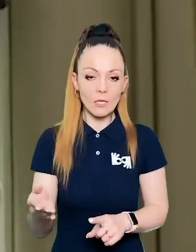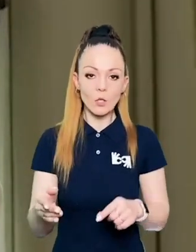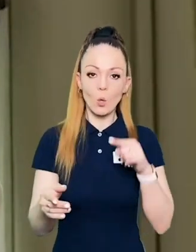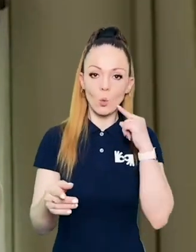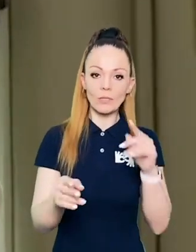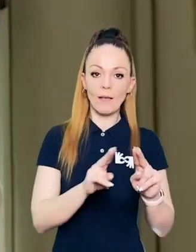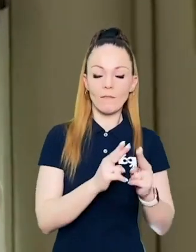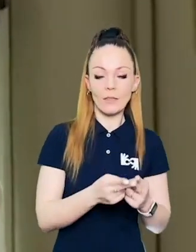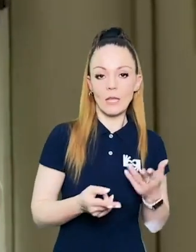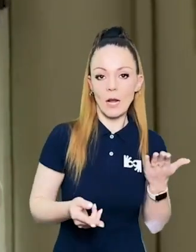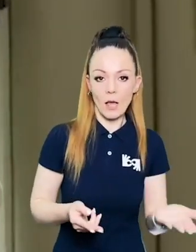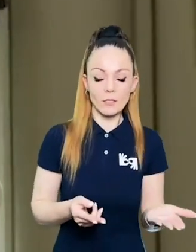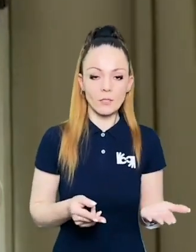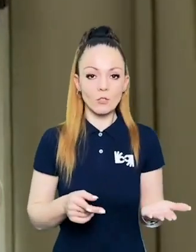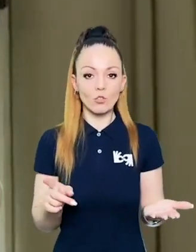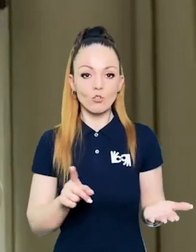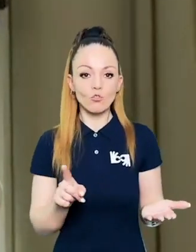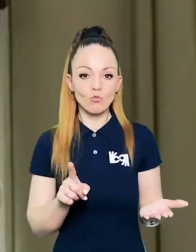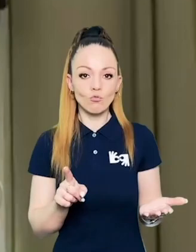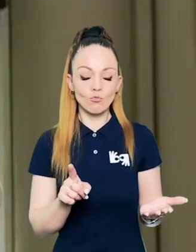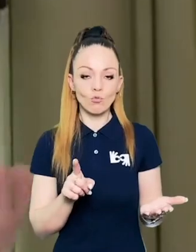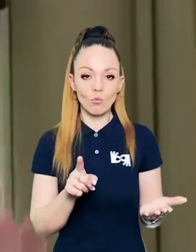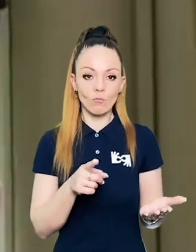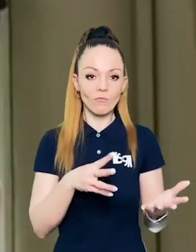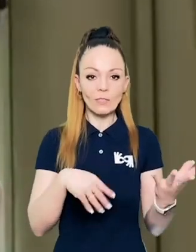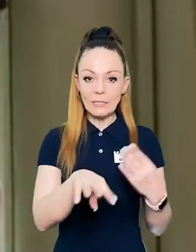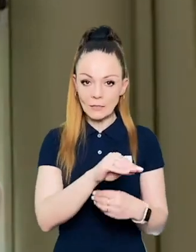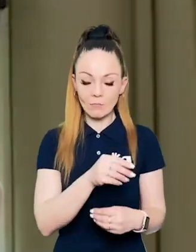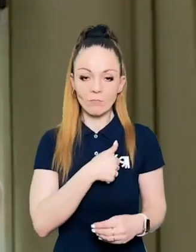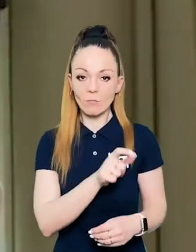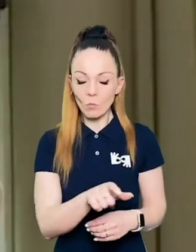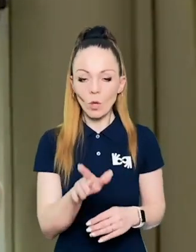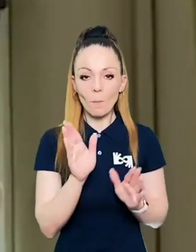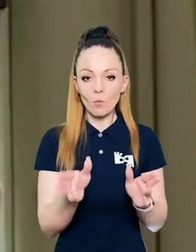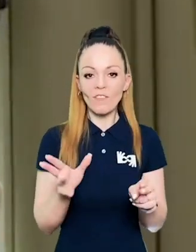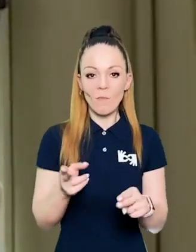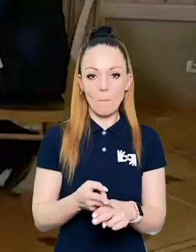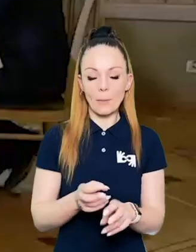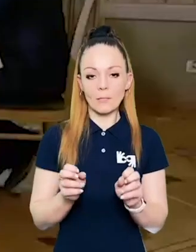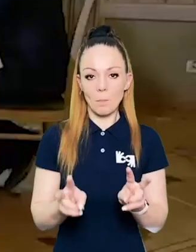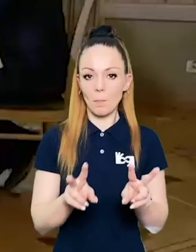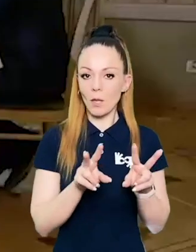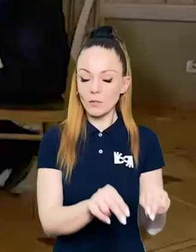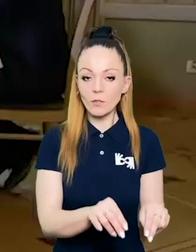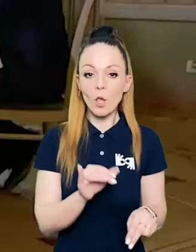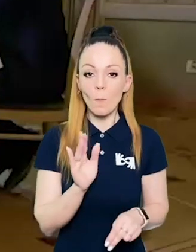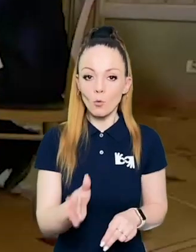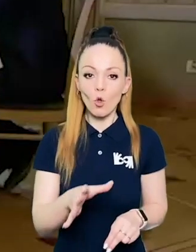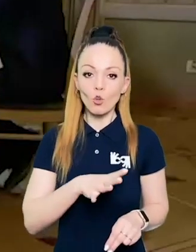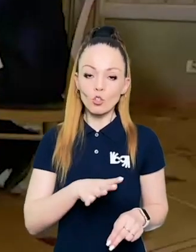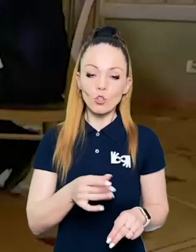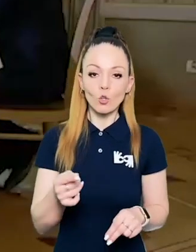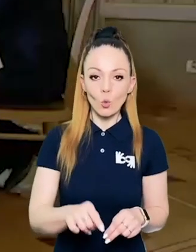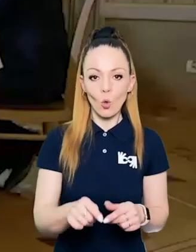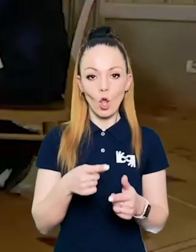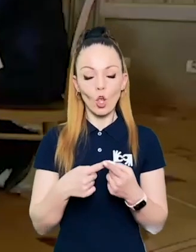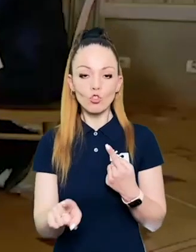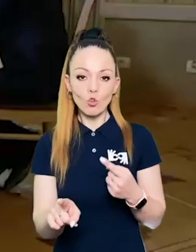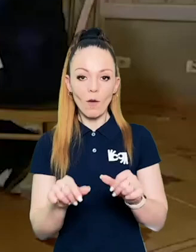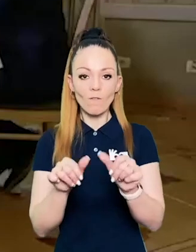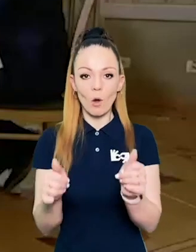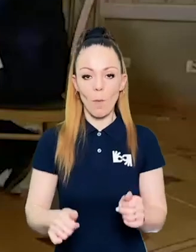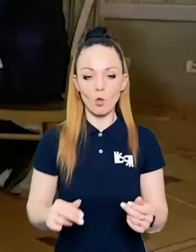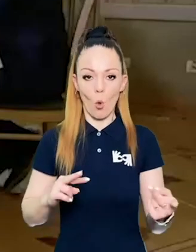Червоний Хрест, Російська Федерація, що вони будуть всі в безпеці і будуть очікувати того чи